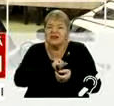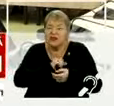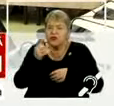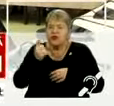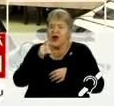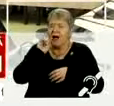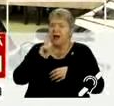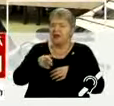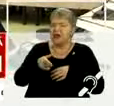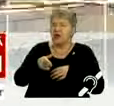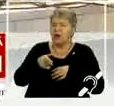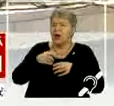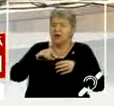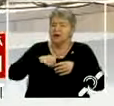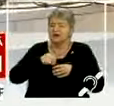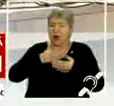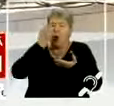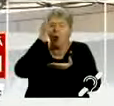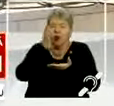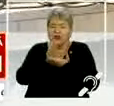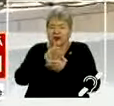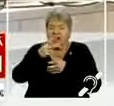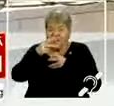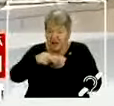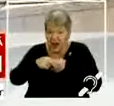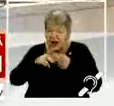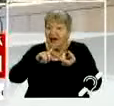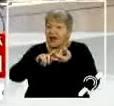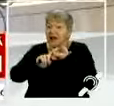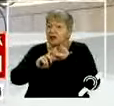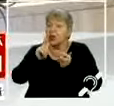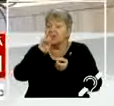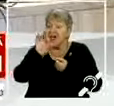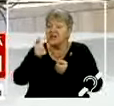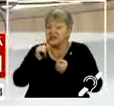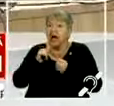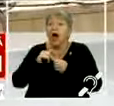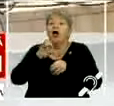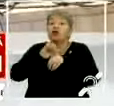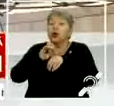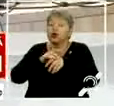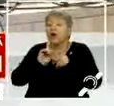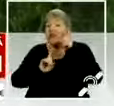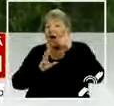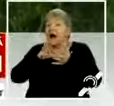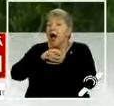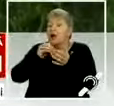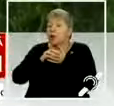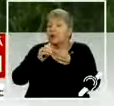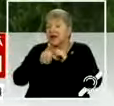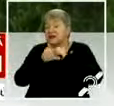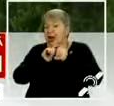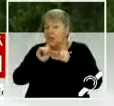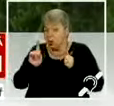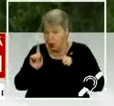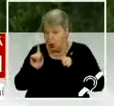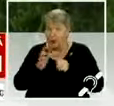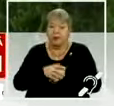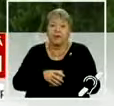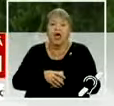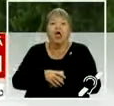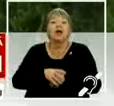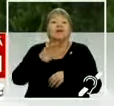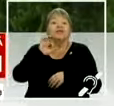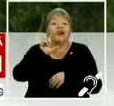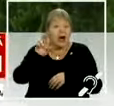aibă oarecum o decizie finală în ceea ce înseamnă teza de doctorat a ministrului de interne Lucian Bode, spun cei de la UBB. În